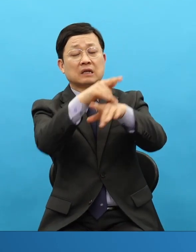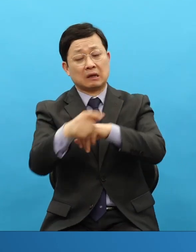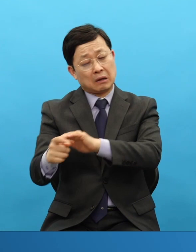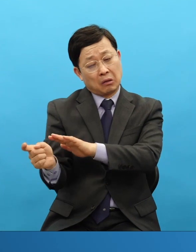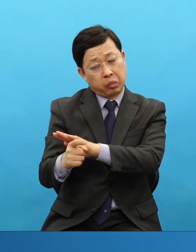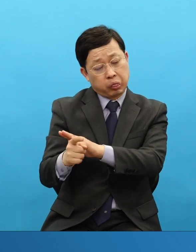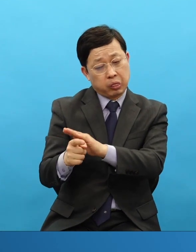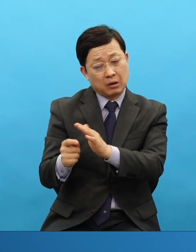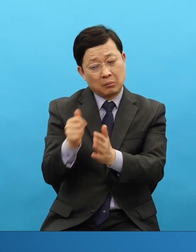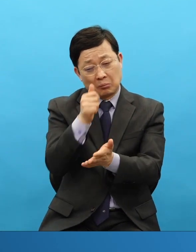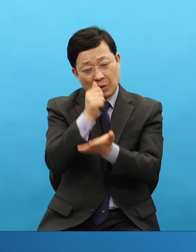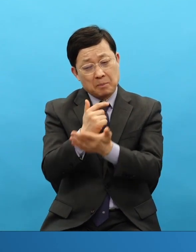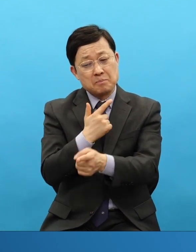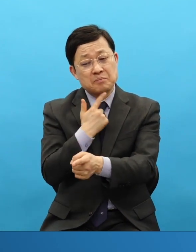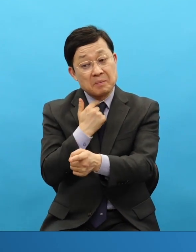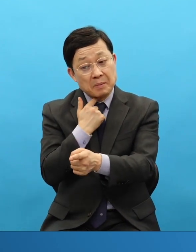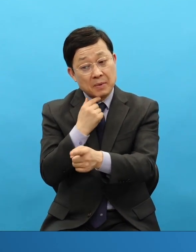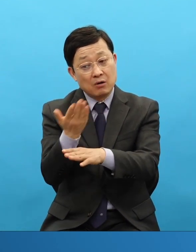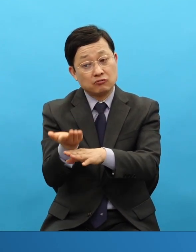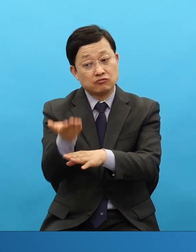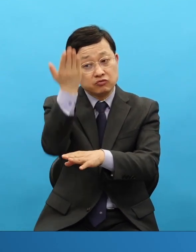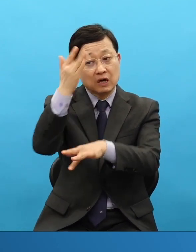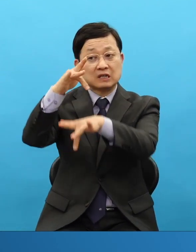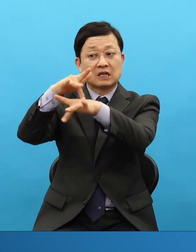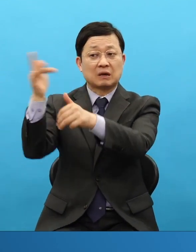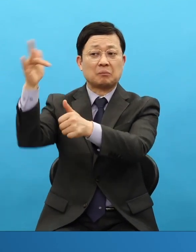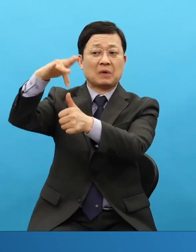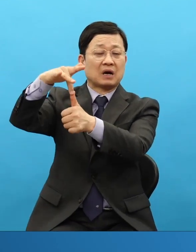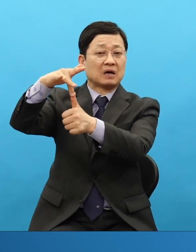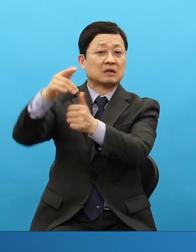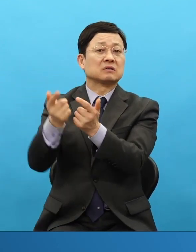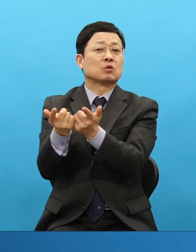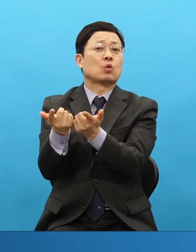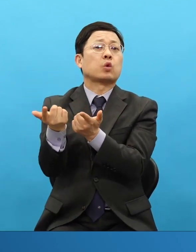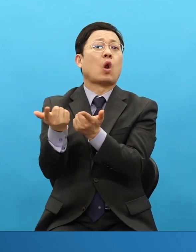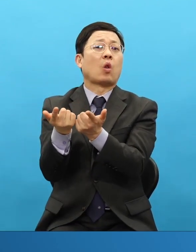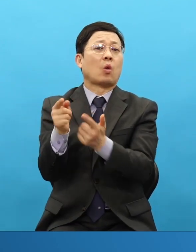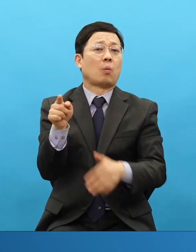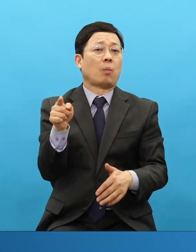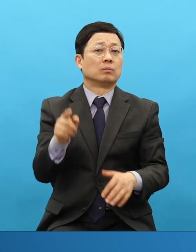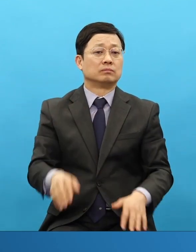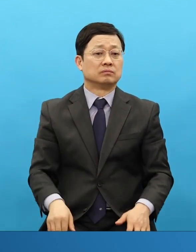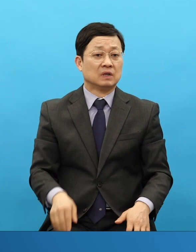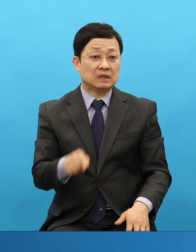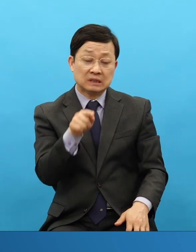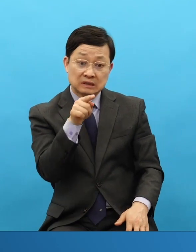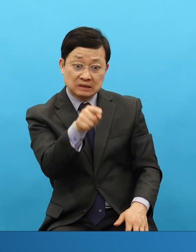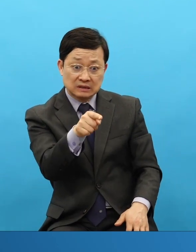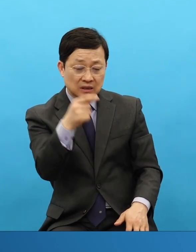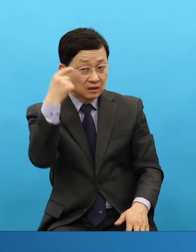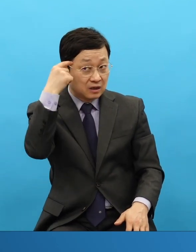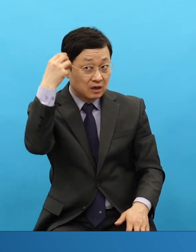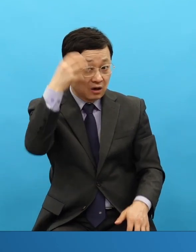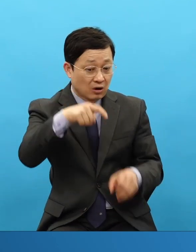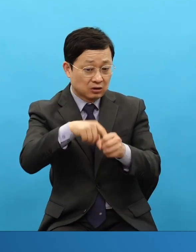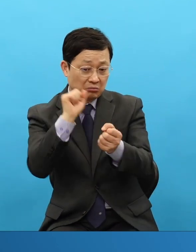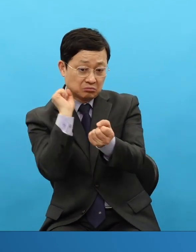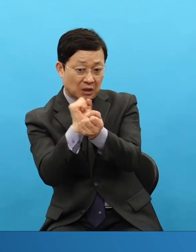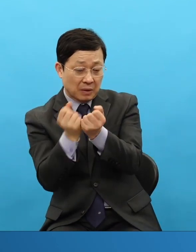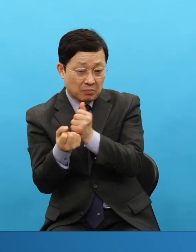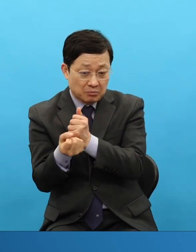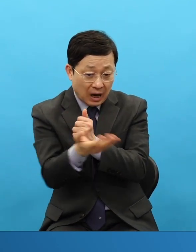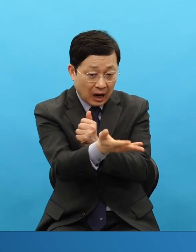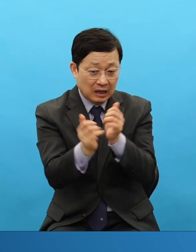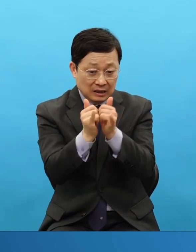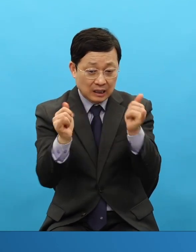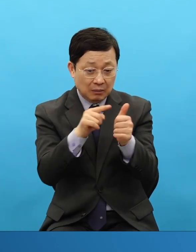Taking hold of the criminals. 그리고 이 일을 하는 사람을 사로잡고 있다. And he's taking hold of those who are doing this work.